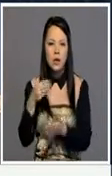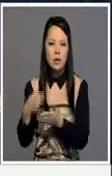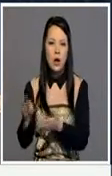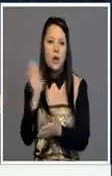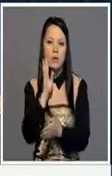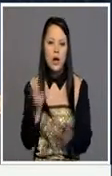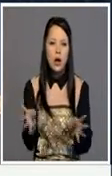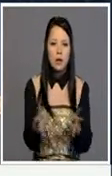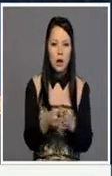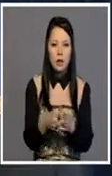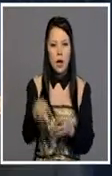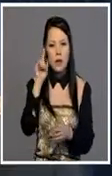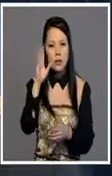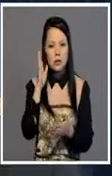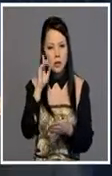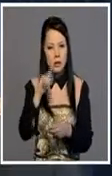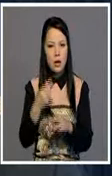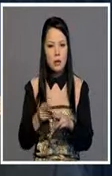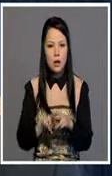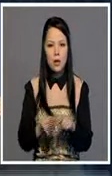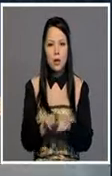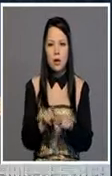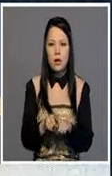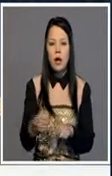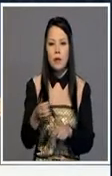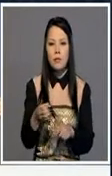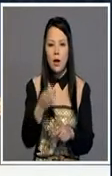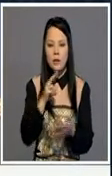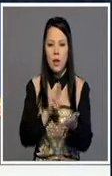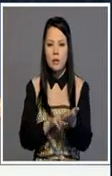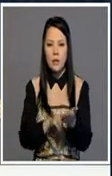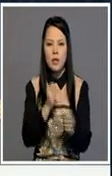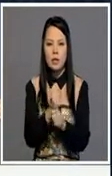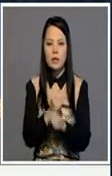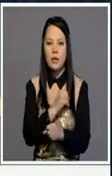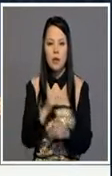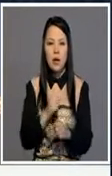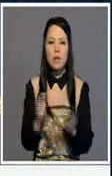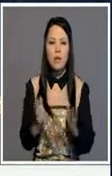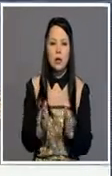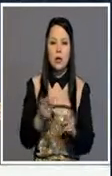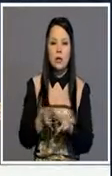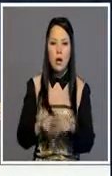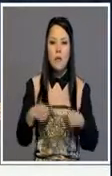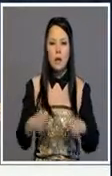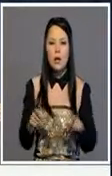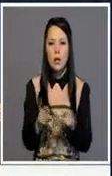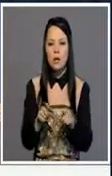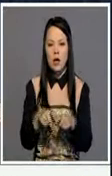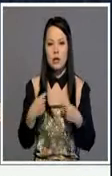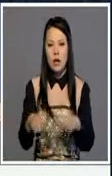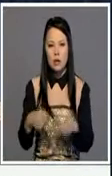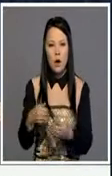маркалы арақтың шишаларына, яғни арақты құйып отырғанда, соны кішігірім дүкендерге сатып отырған. Қазіргі таңда